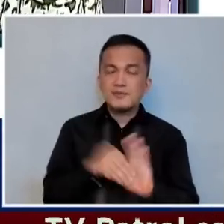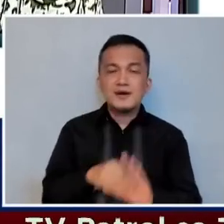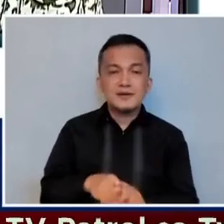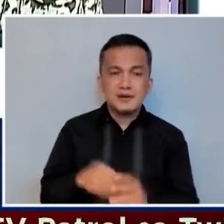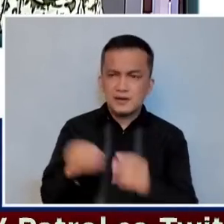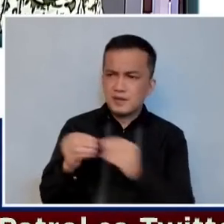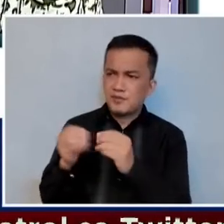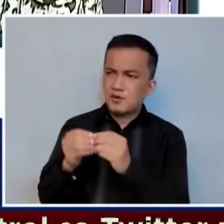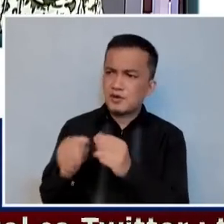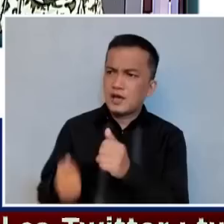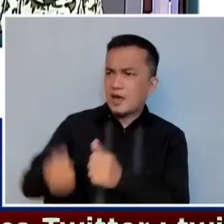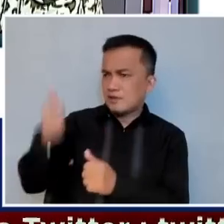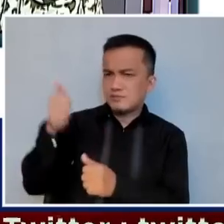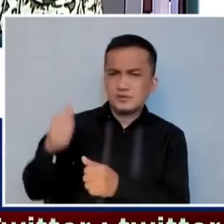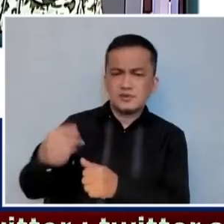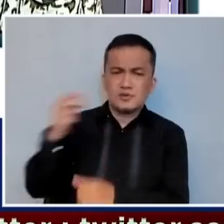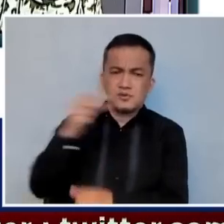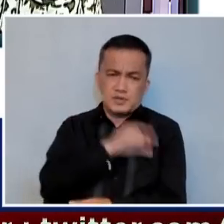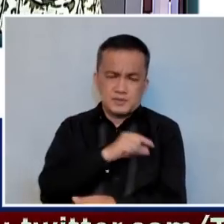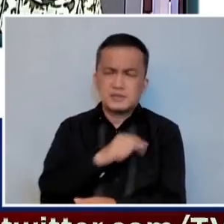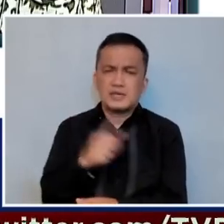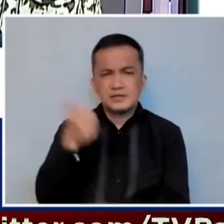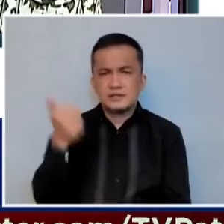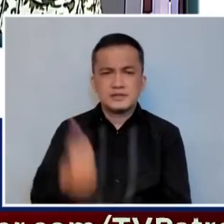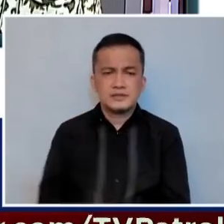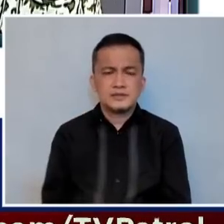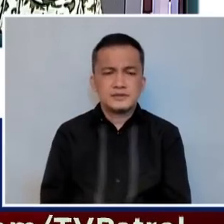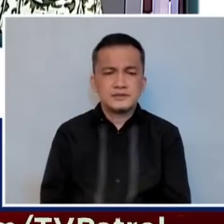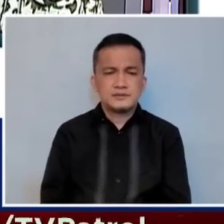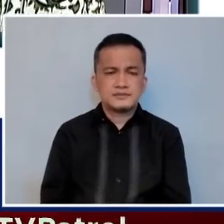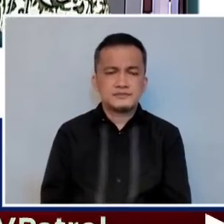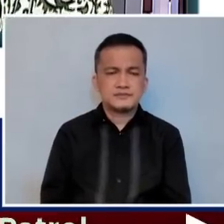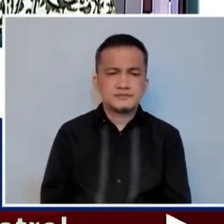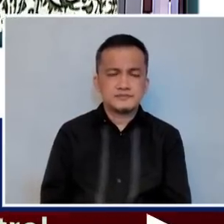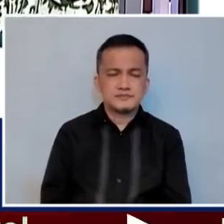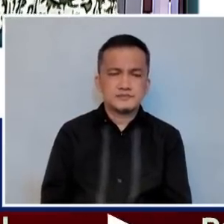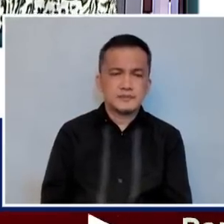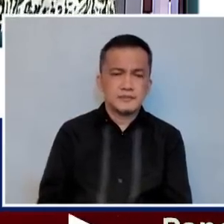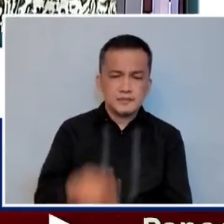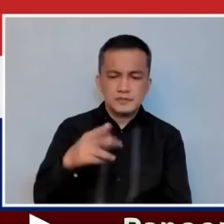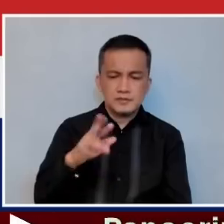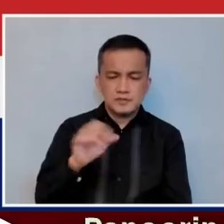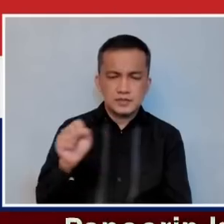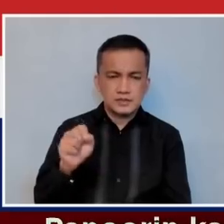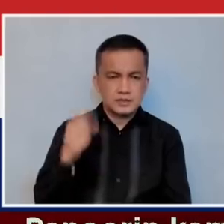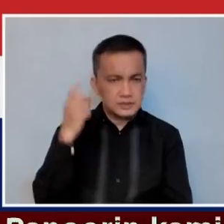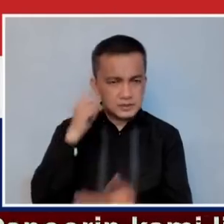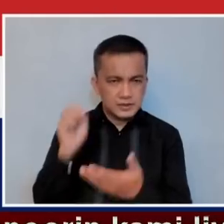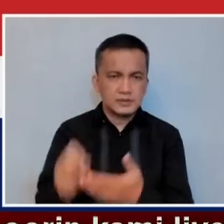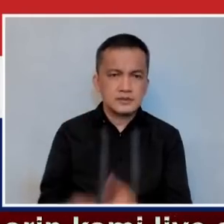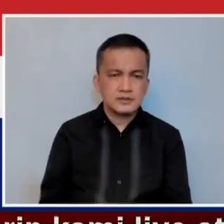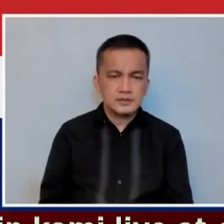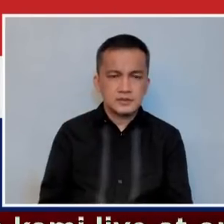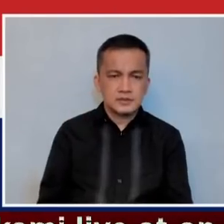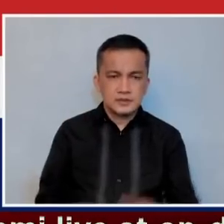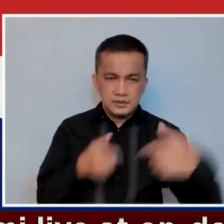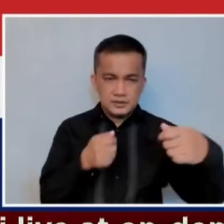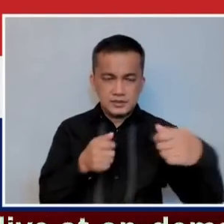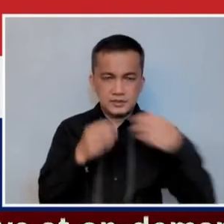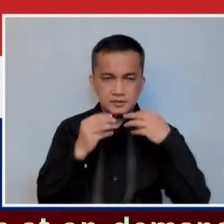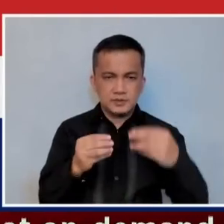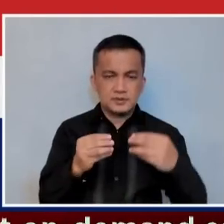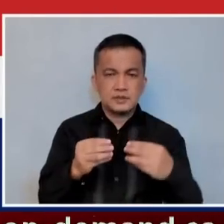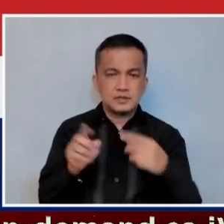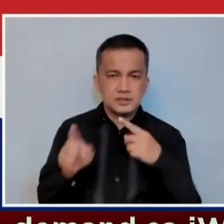highly qualified for that position. I expressed no interest in that position. I did not apply for that. Sa isang text message, sinabi